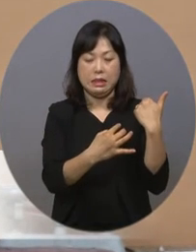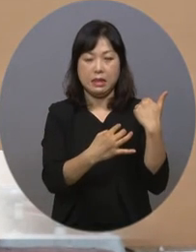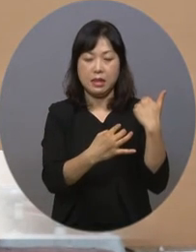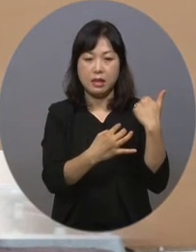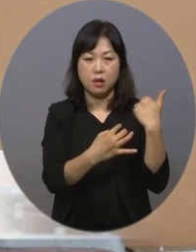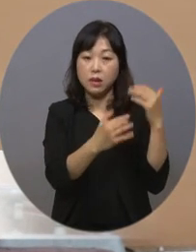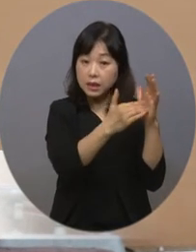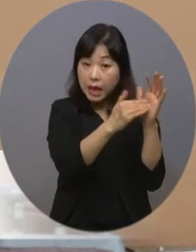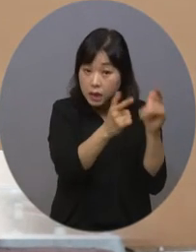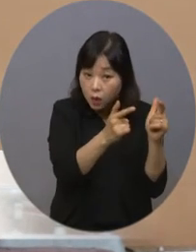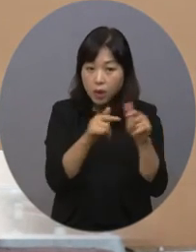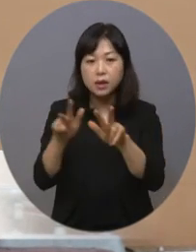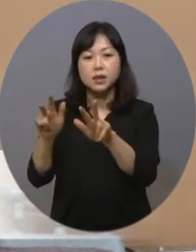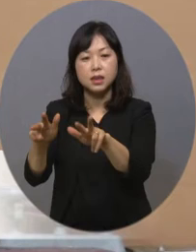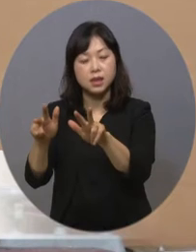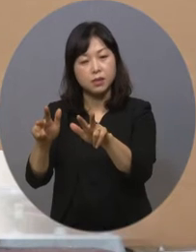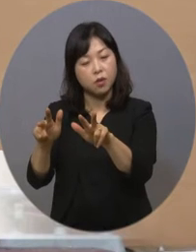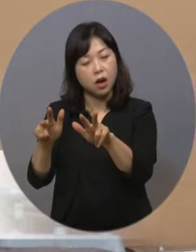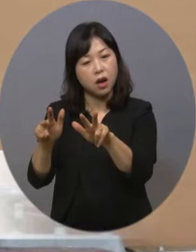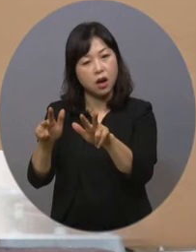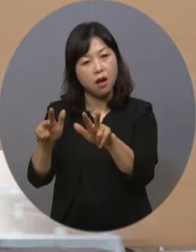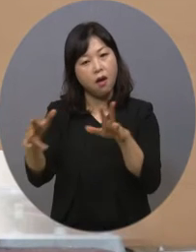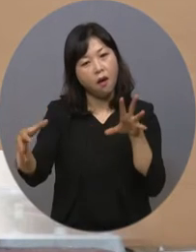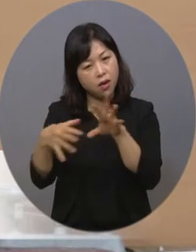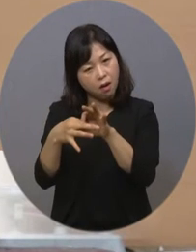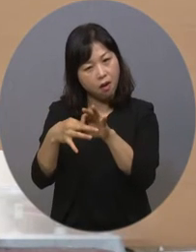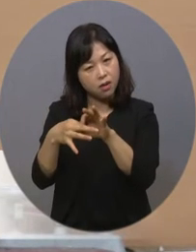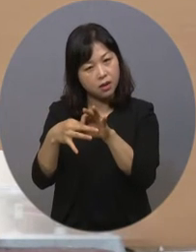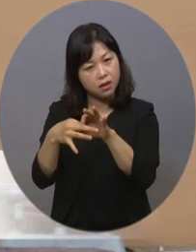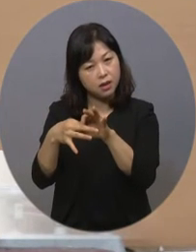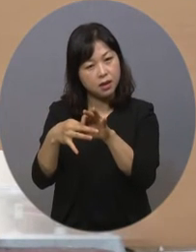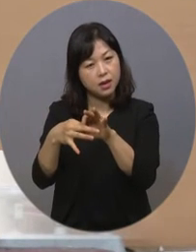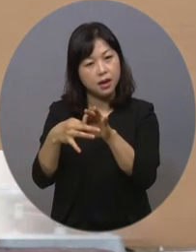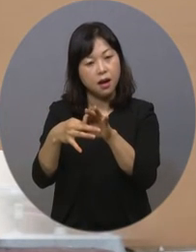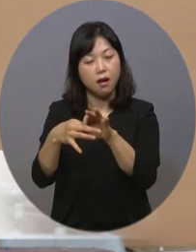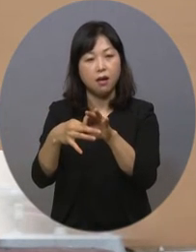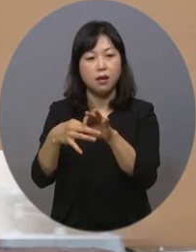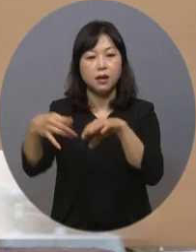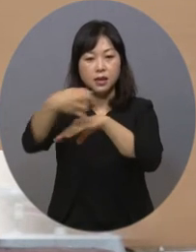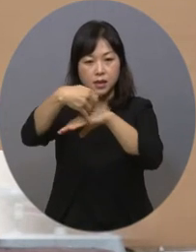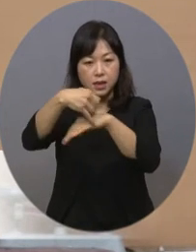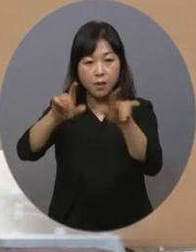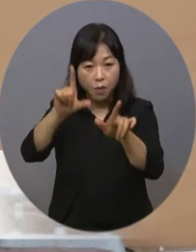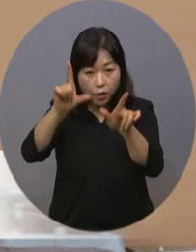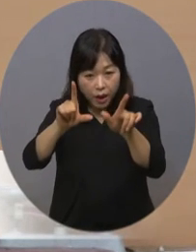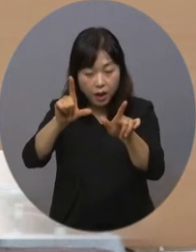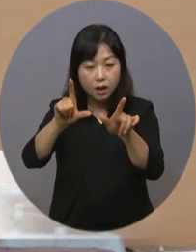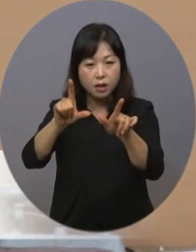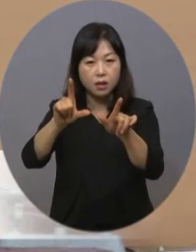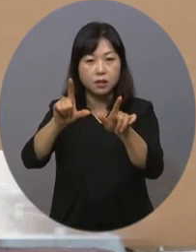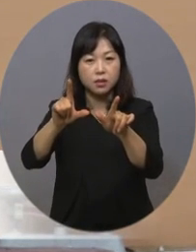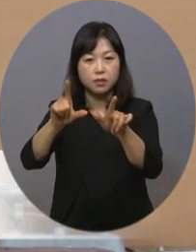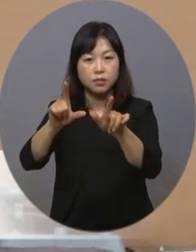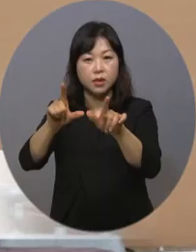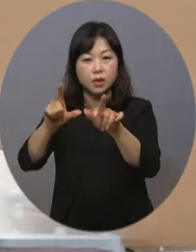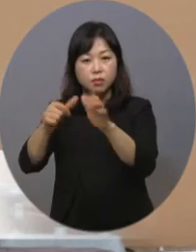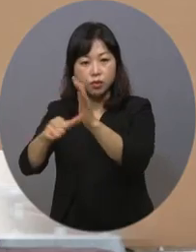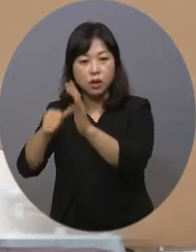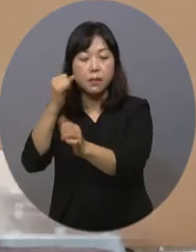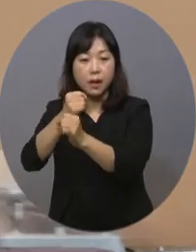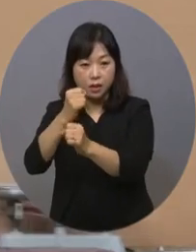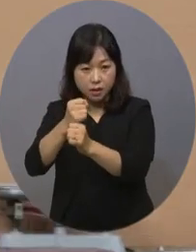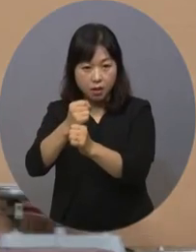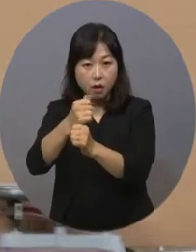좀 현대에 좀 다가갈 수 있는 디자인으로 여러 가지 상품도 개발을 하면서 이제 장도의 문화를 널리 알리는 게 현